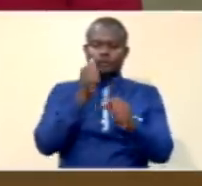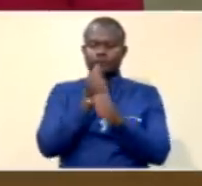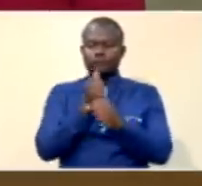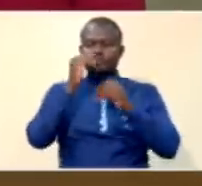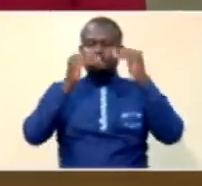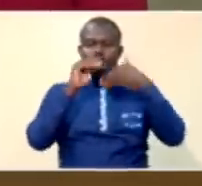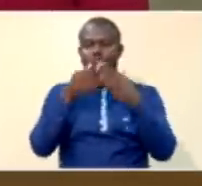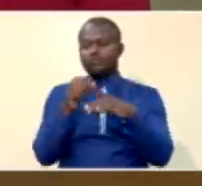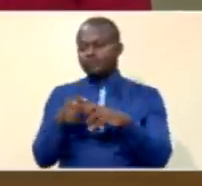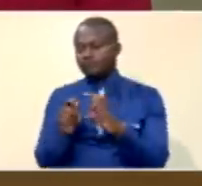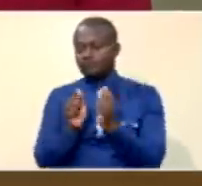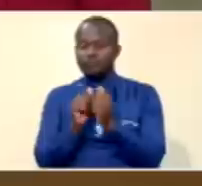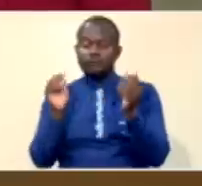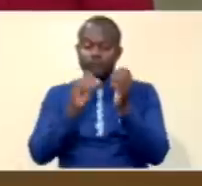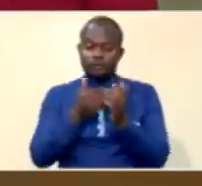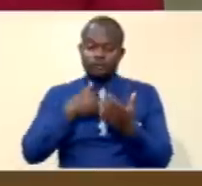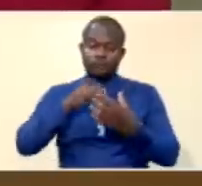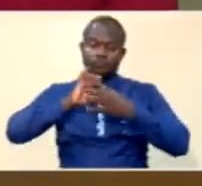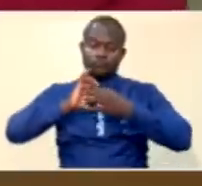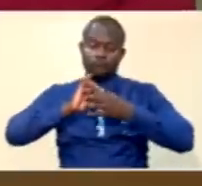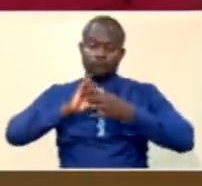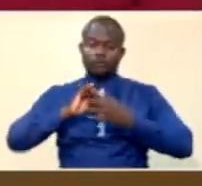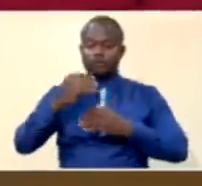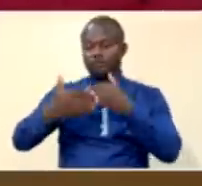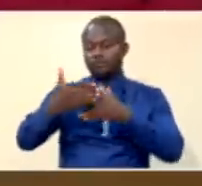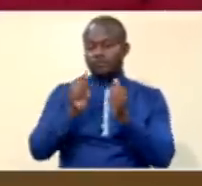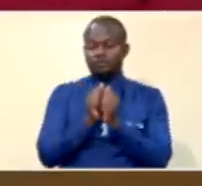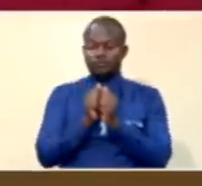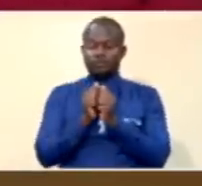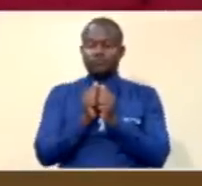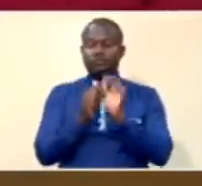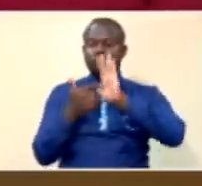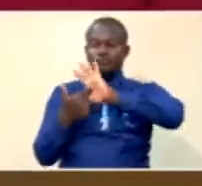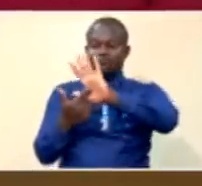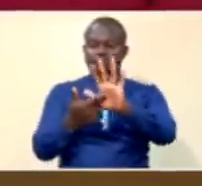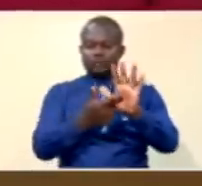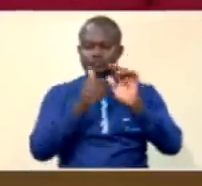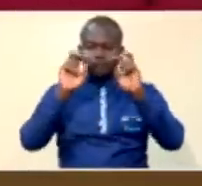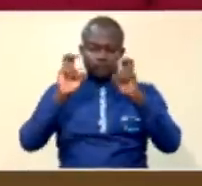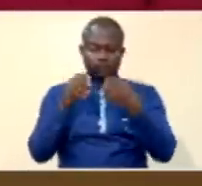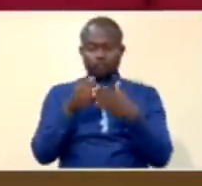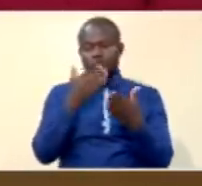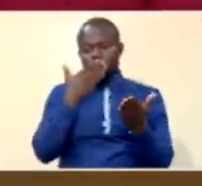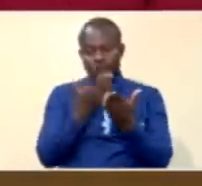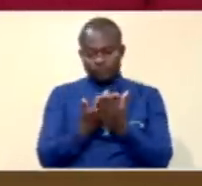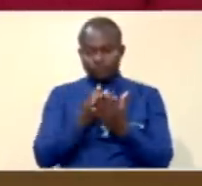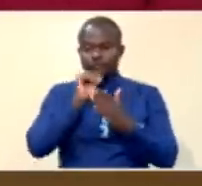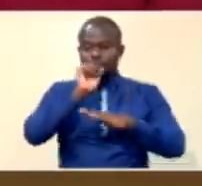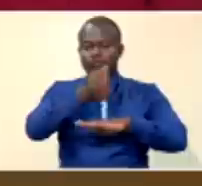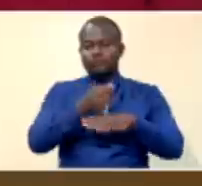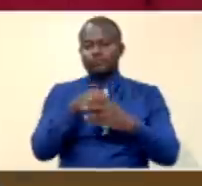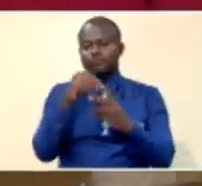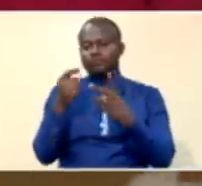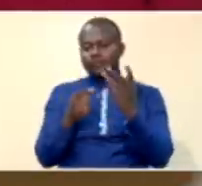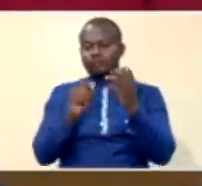n'inzego zitandukanye nyamara bifitanye isano ya hafi. Hagaragazwa rero yuko cyaba cyiza gushyiraho ikigo